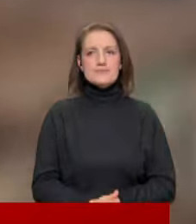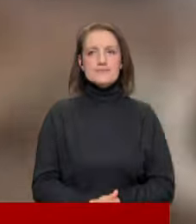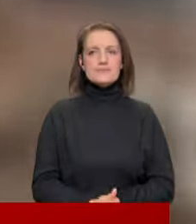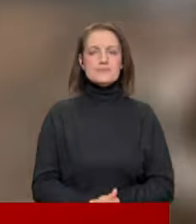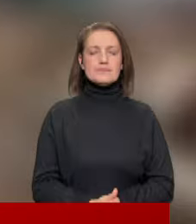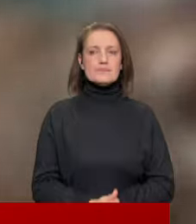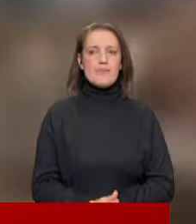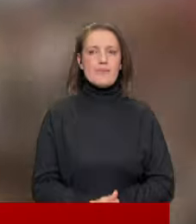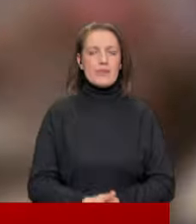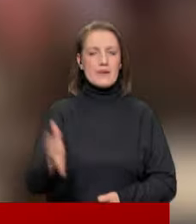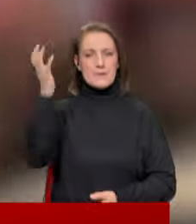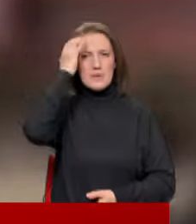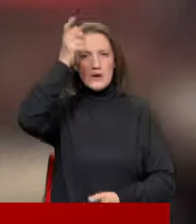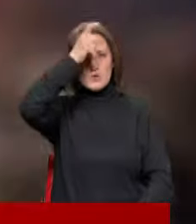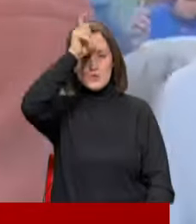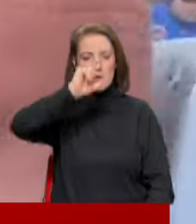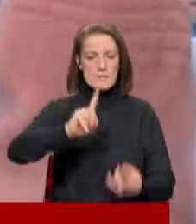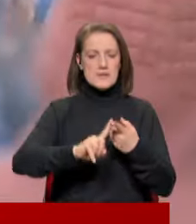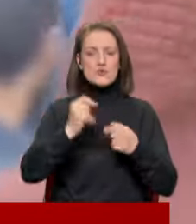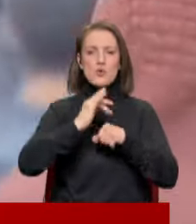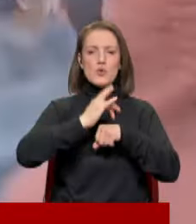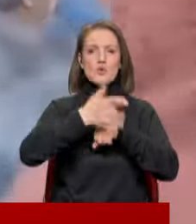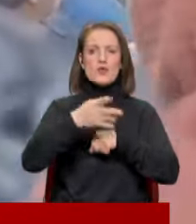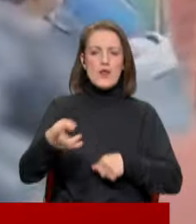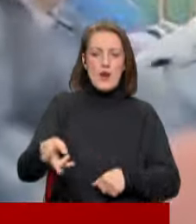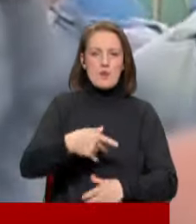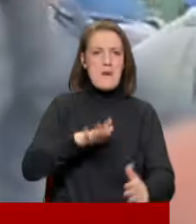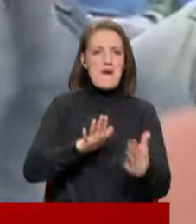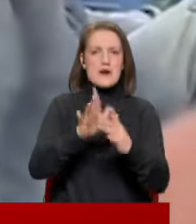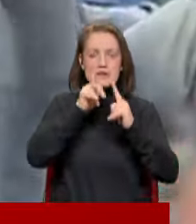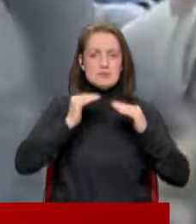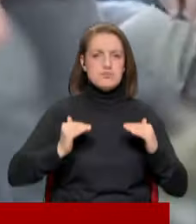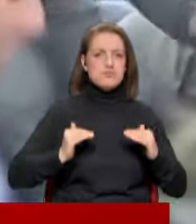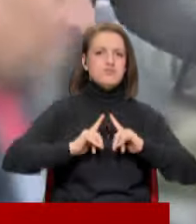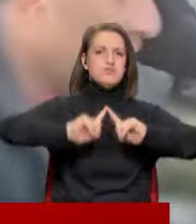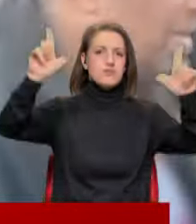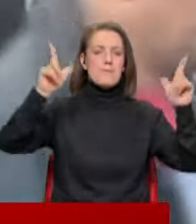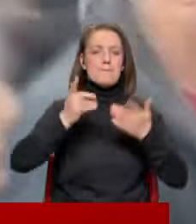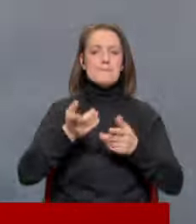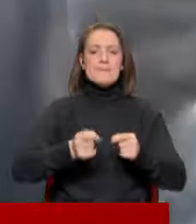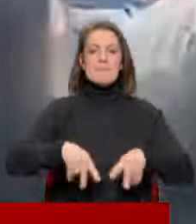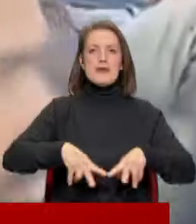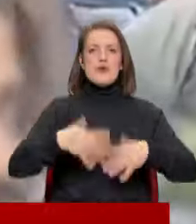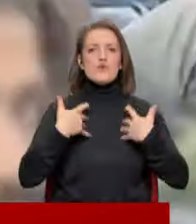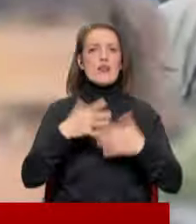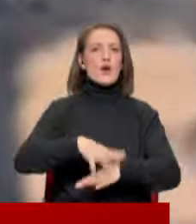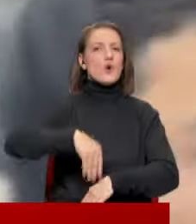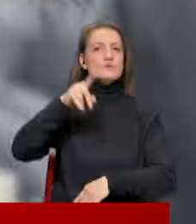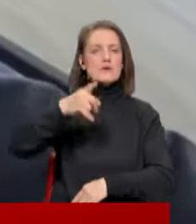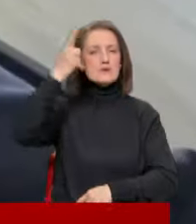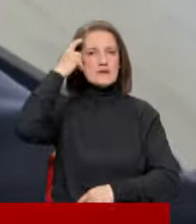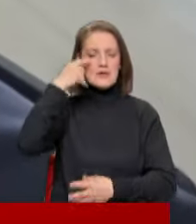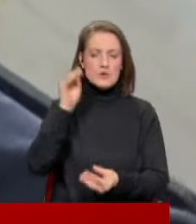açıklanmadı başta Türkiye ve birçok ülke katliama karşı ses yükseltti Birleşmiş Milletler Güvenlik Konseyi de